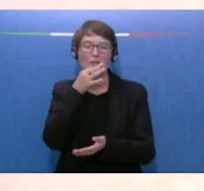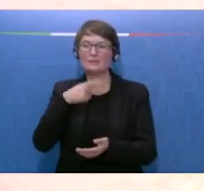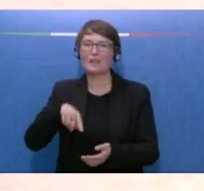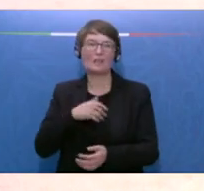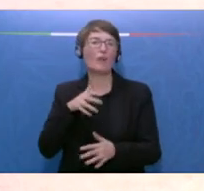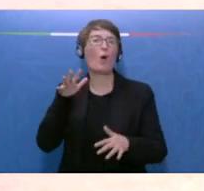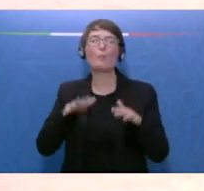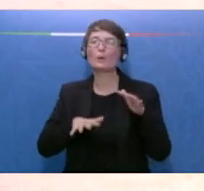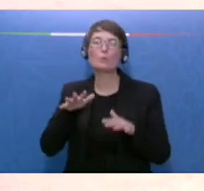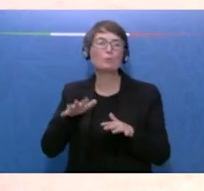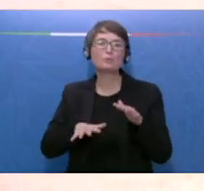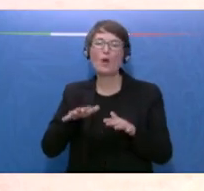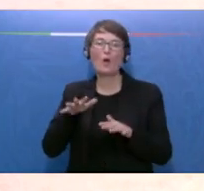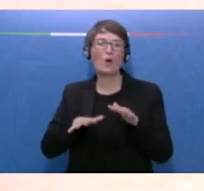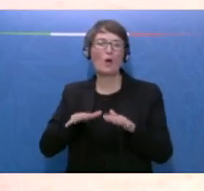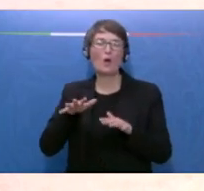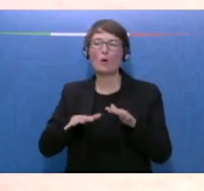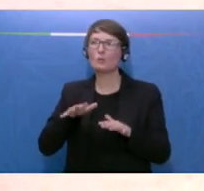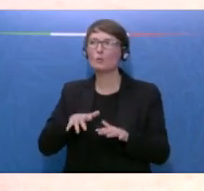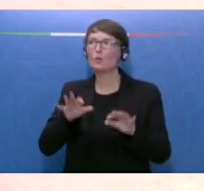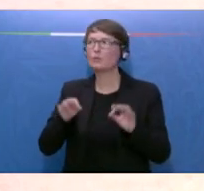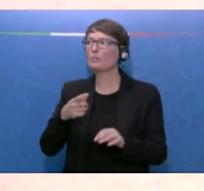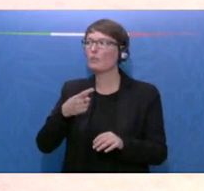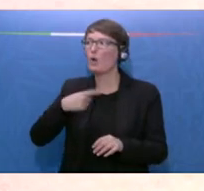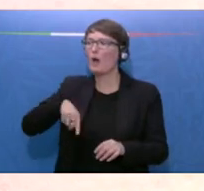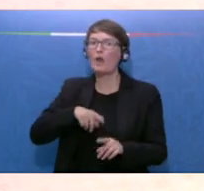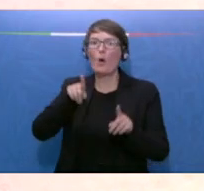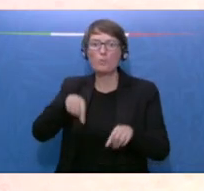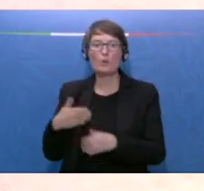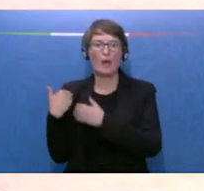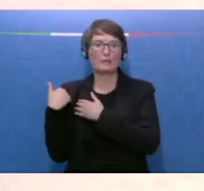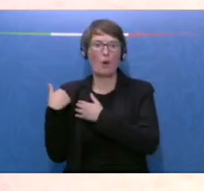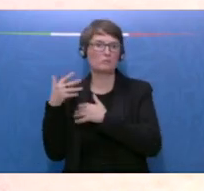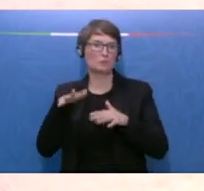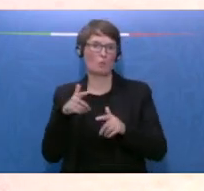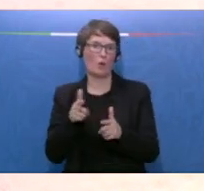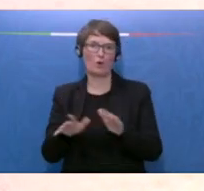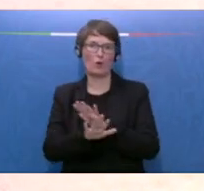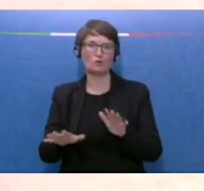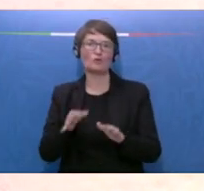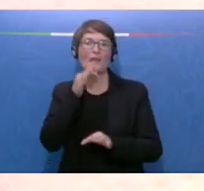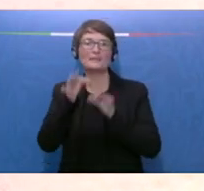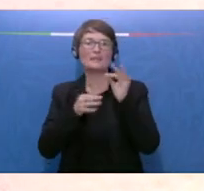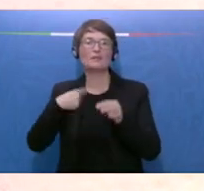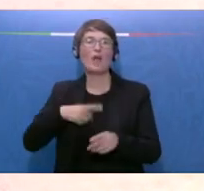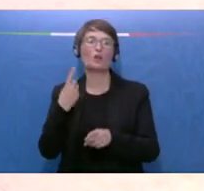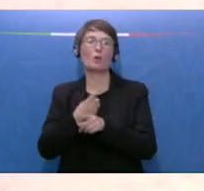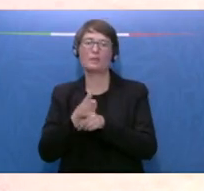che che noi siamo anche responsabili di questo è il nostro dovere intervenire